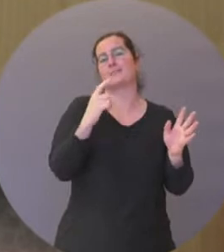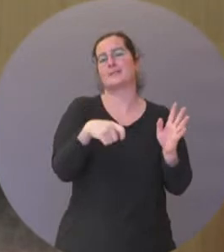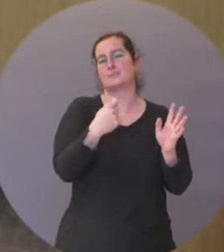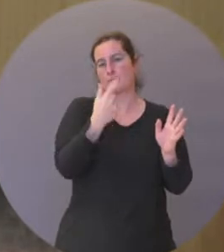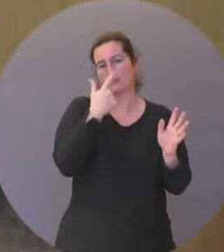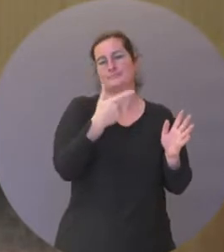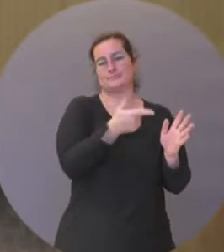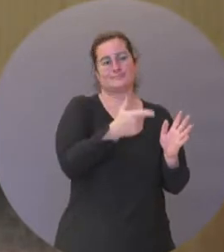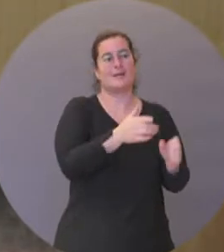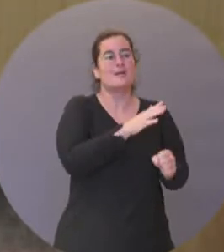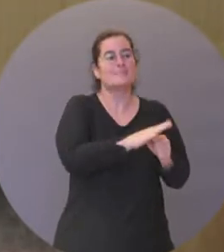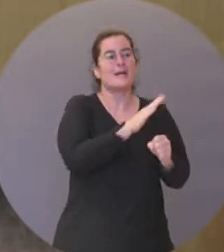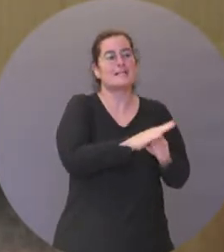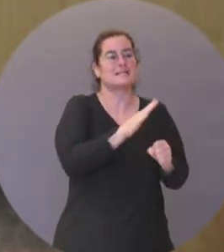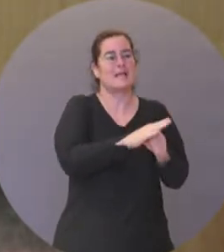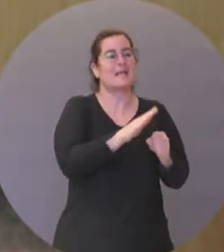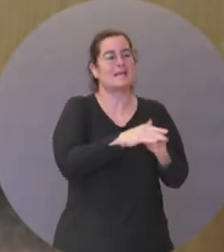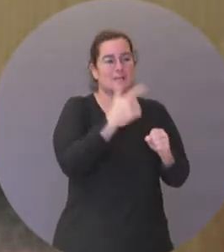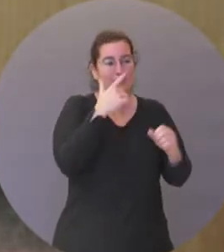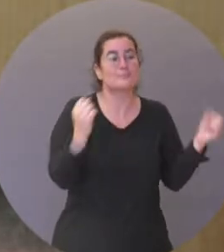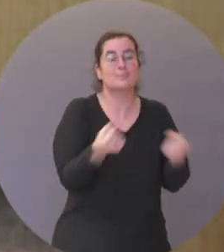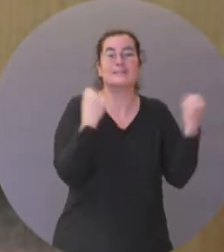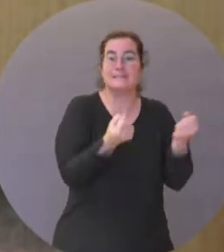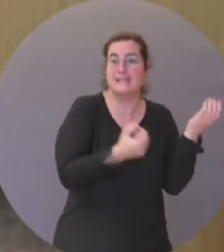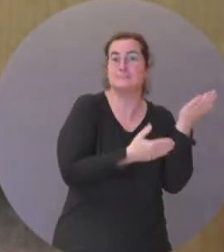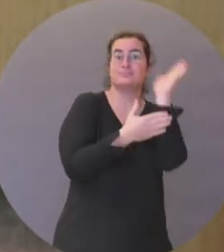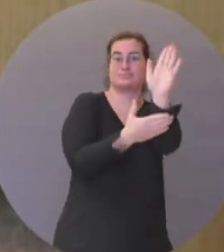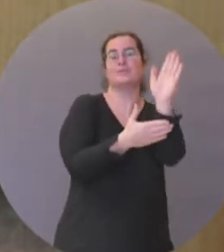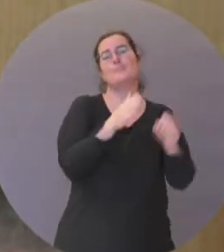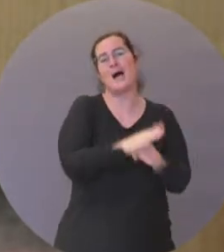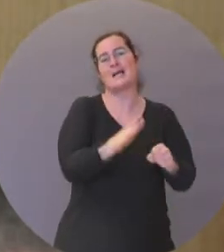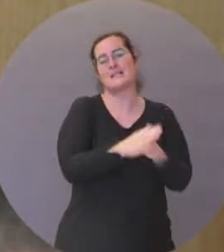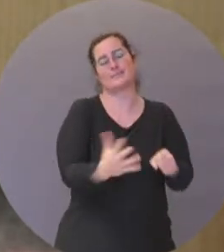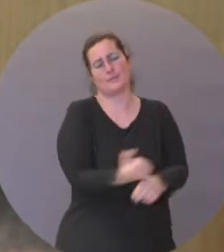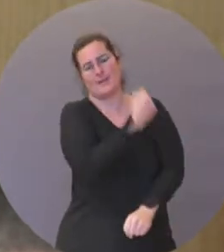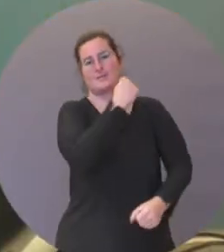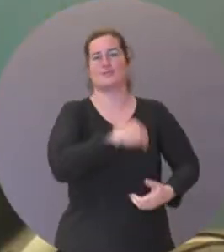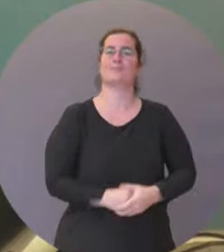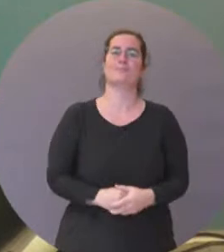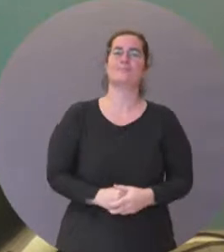dispositifs pour le mettre en avant je vous remercie